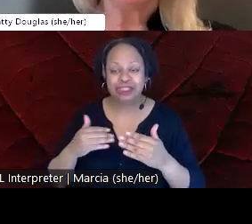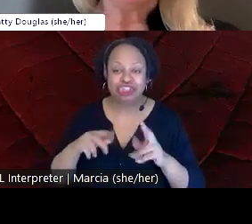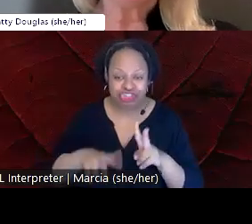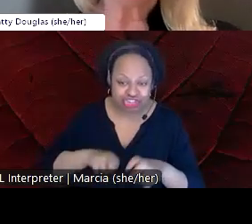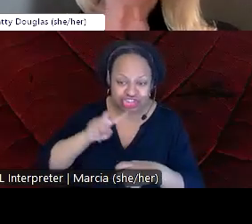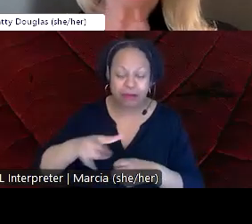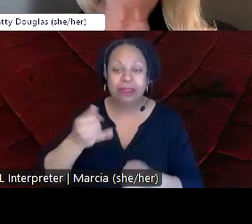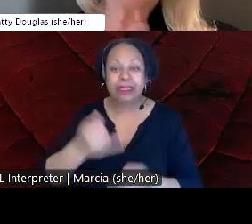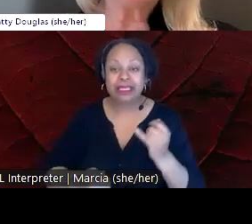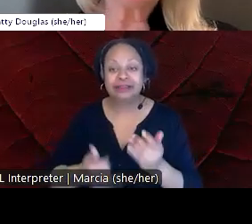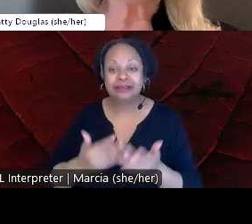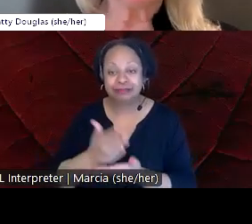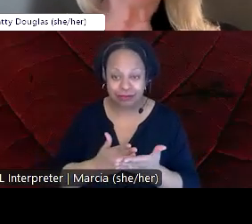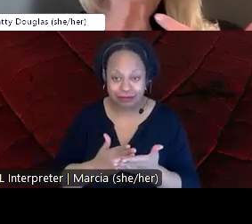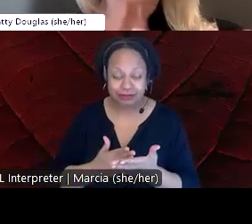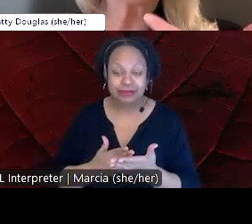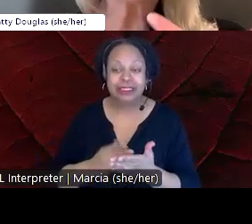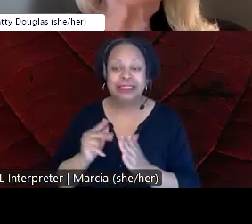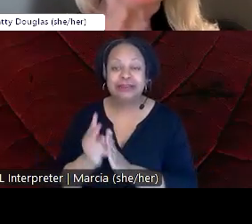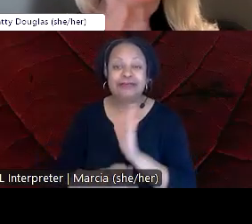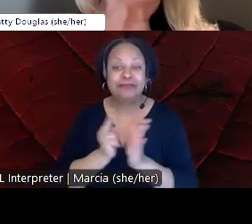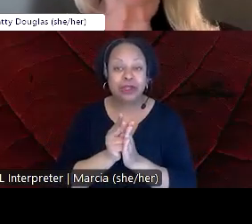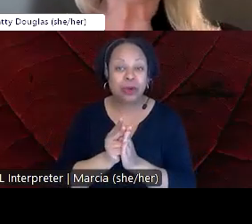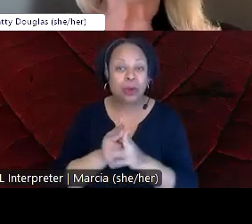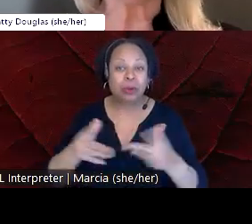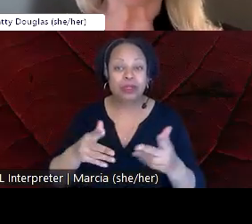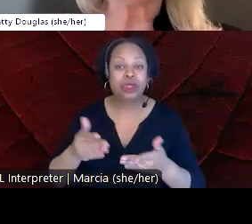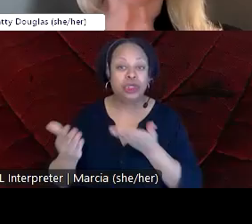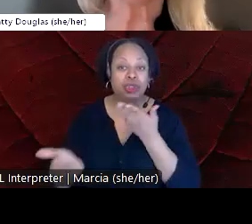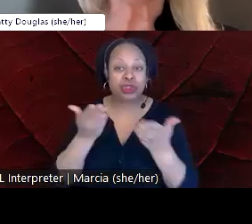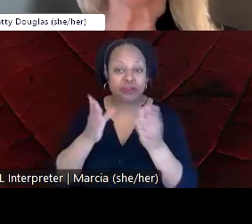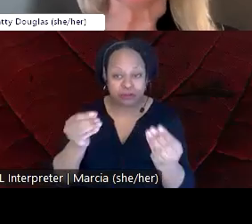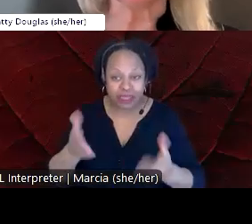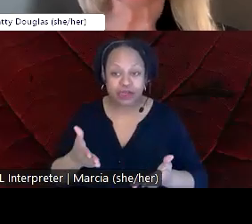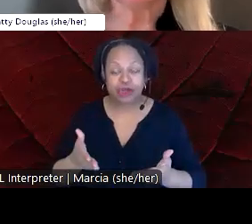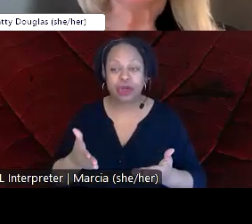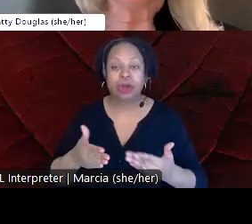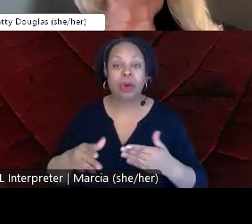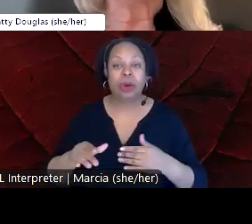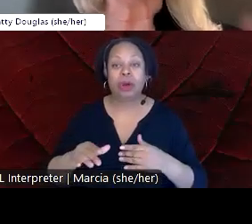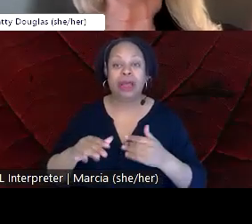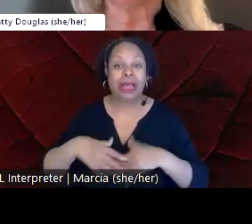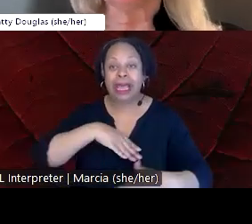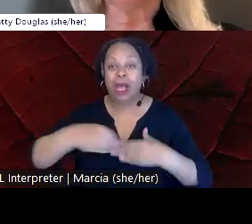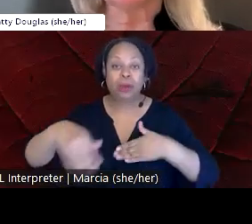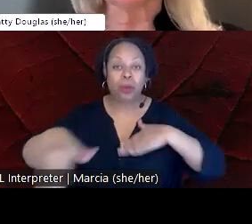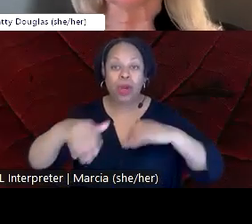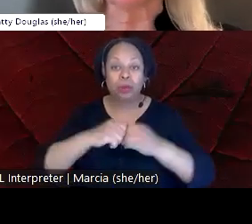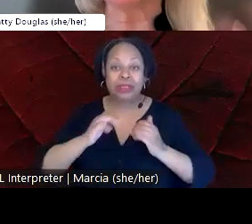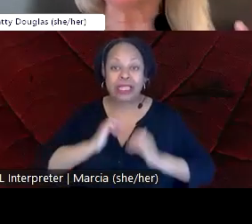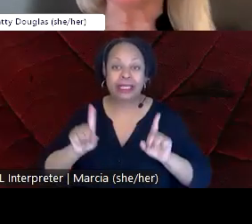passer à la dernière partie. Mais cette vidéo, c'est fait par un prestataire de service avec un